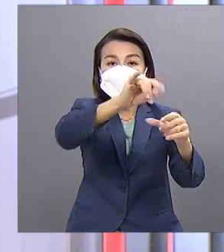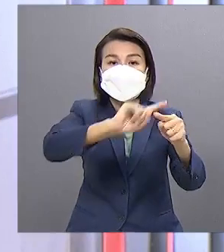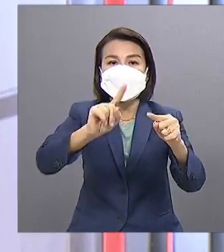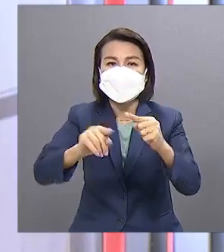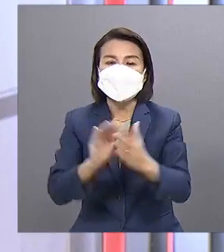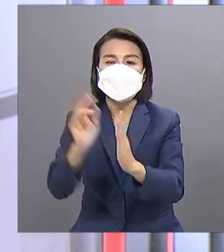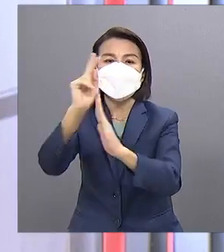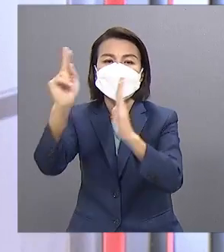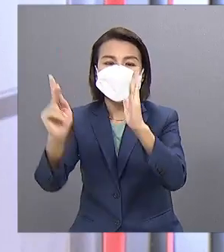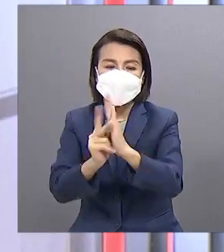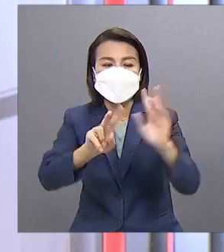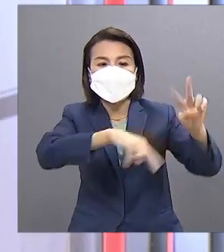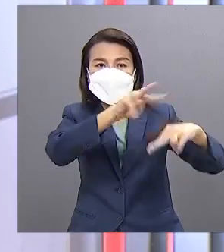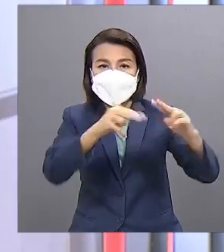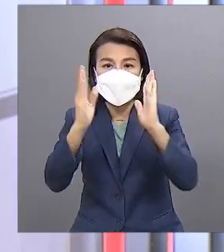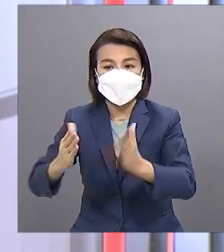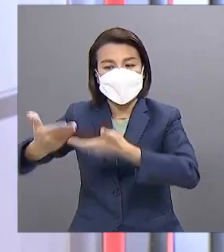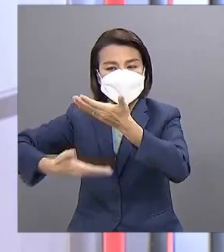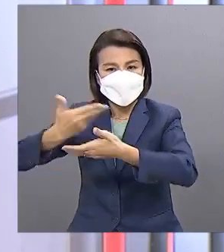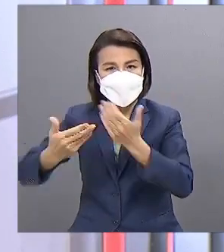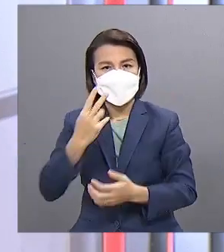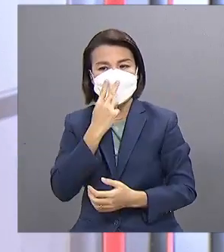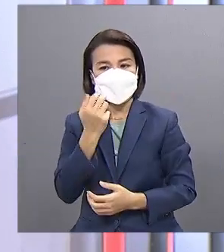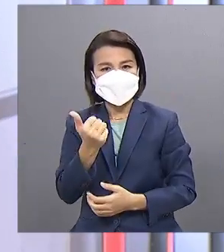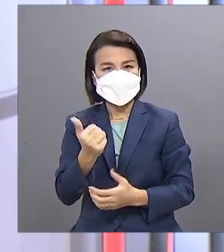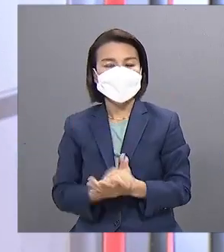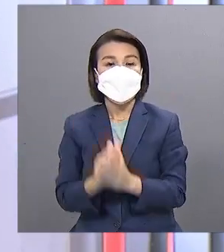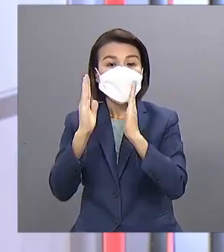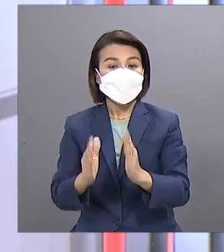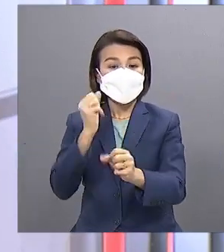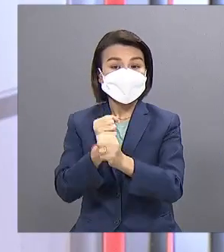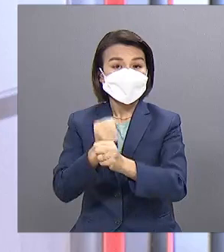องอยู่แล้วดังนั้นผู้ประกอบการเองจะทำอะไรออกมาขายก็อาจจะต้องดูข้อกฎหม